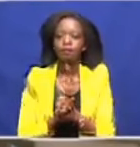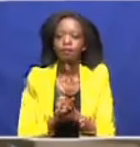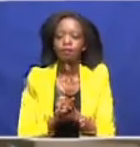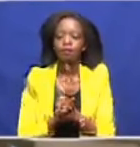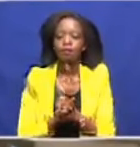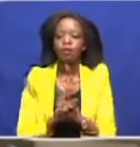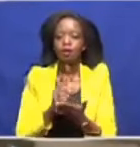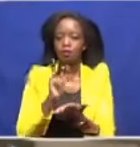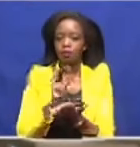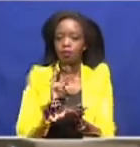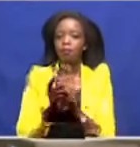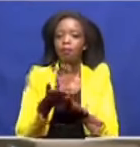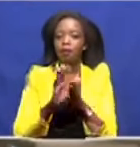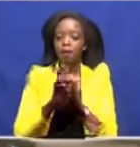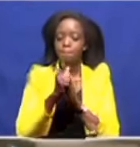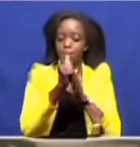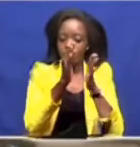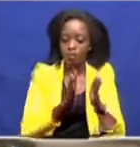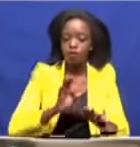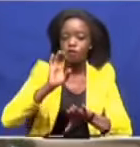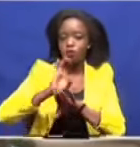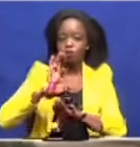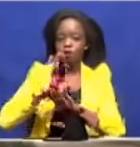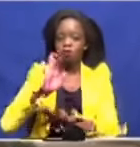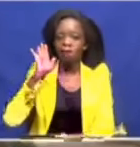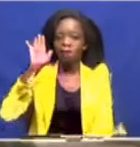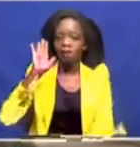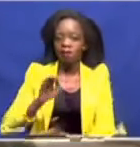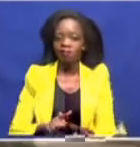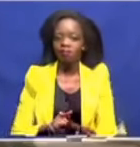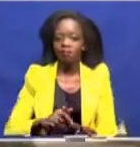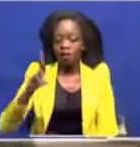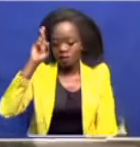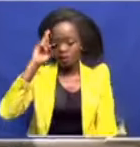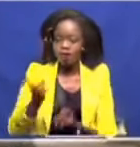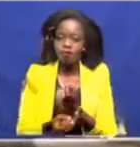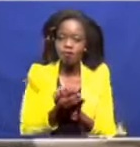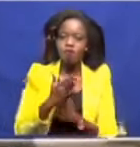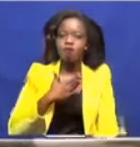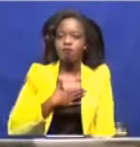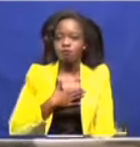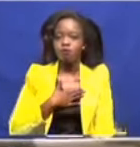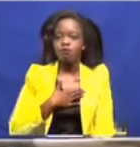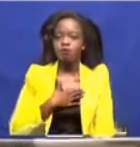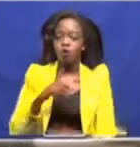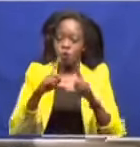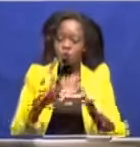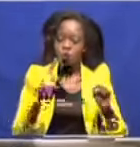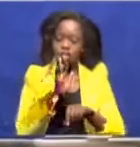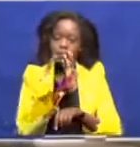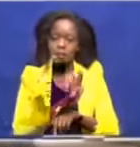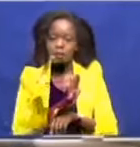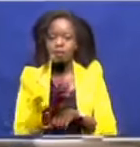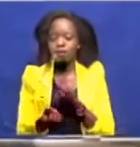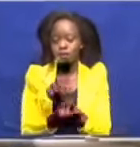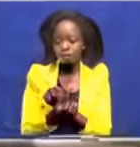Ulimweka Petro kuwa kiongozi wa kanisa lako. Utukumbushe kwamba neno la Petro na mahalifa